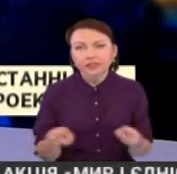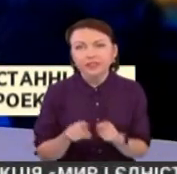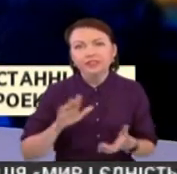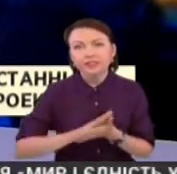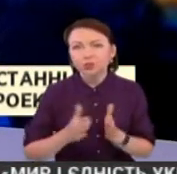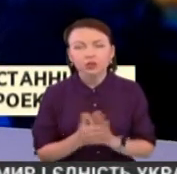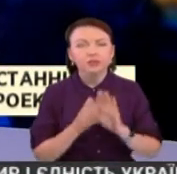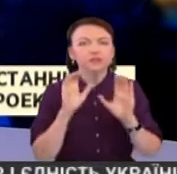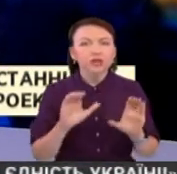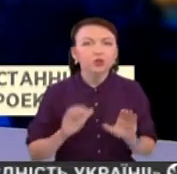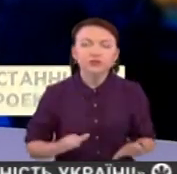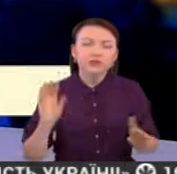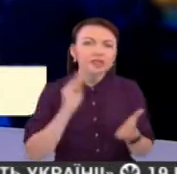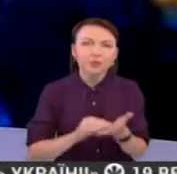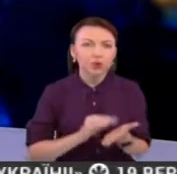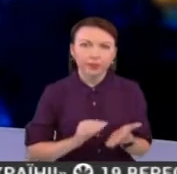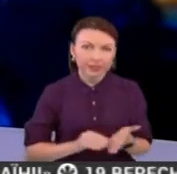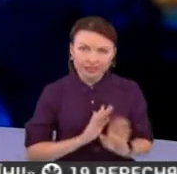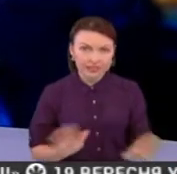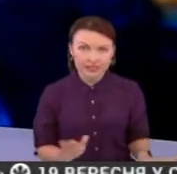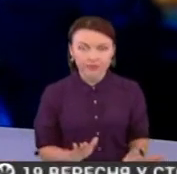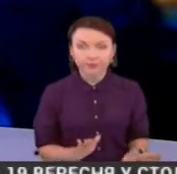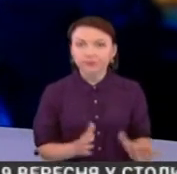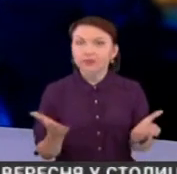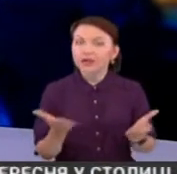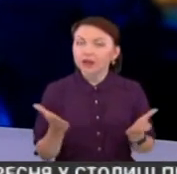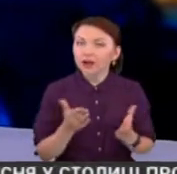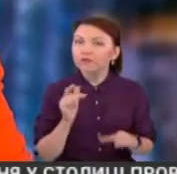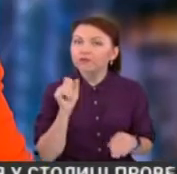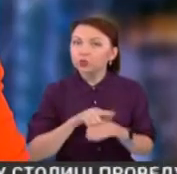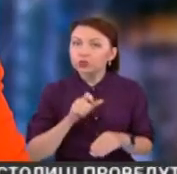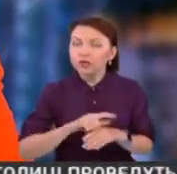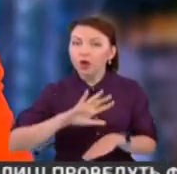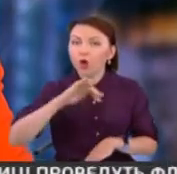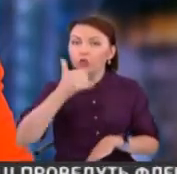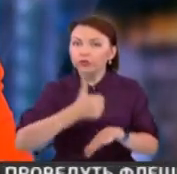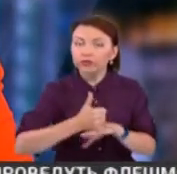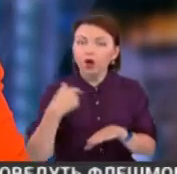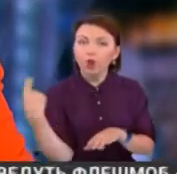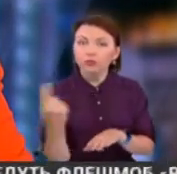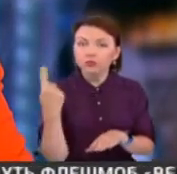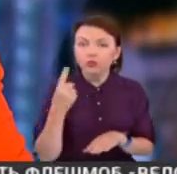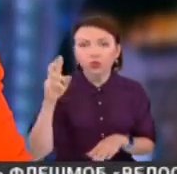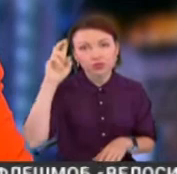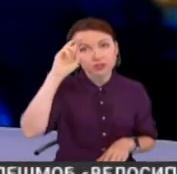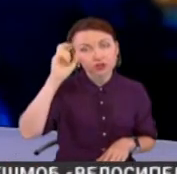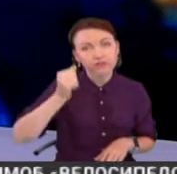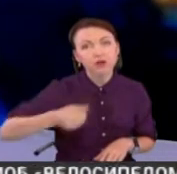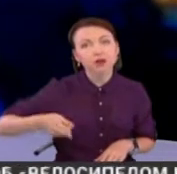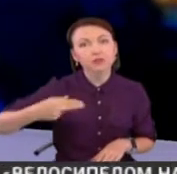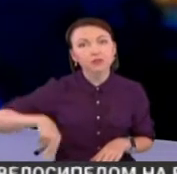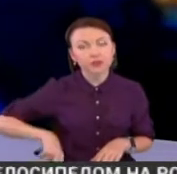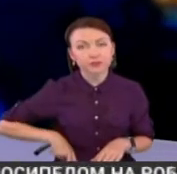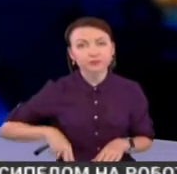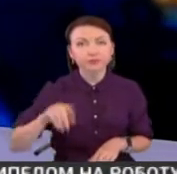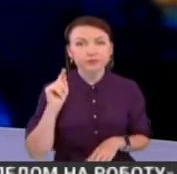ситуації в законодавстві не прописані. Яка функція голови обласної державної адміністрації?